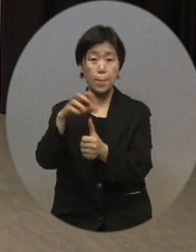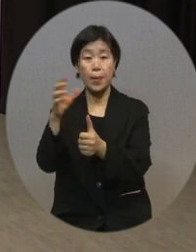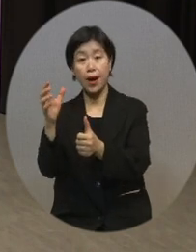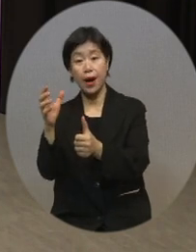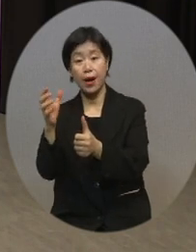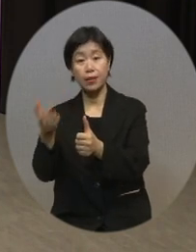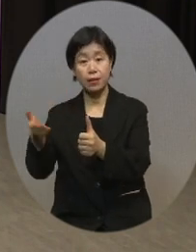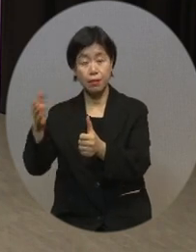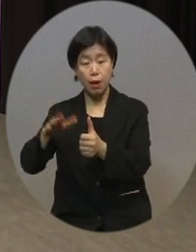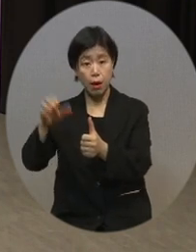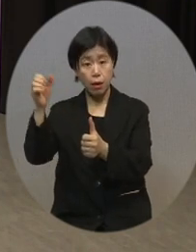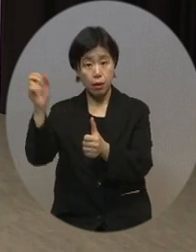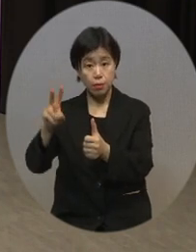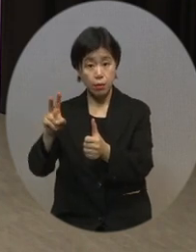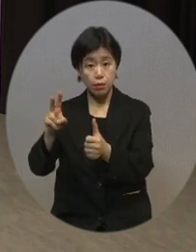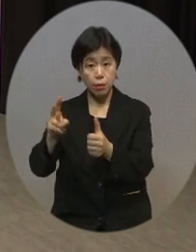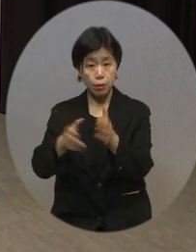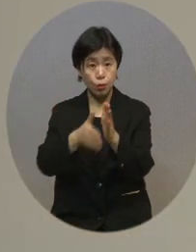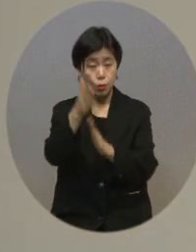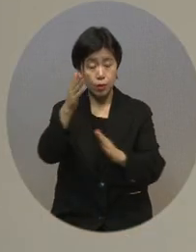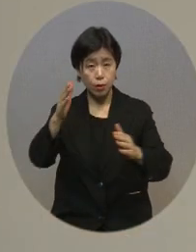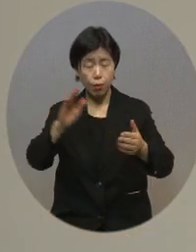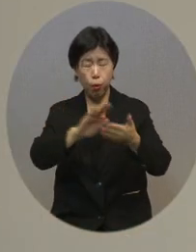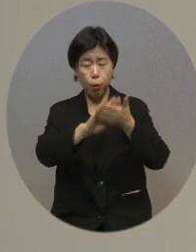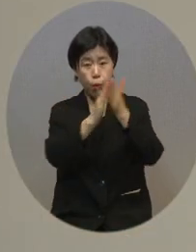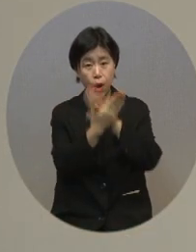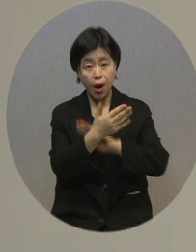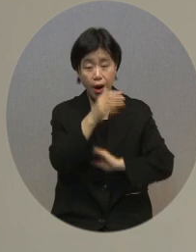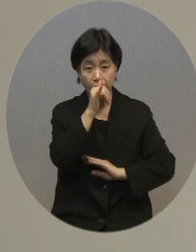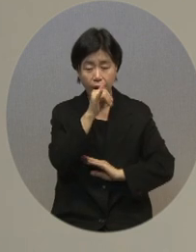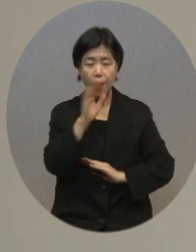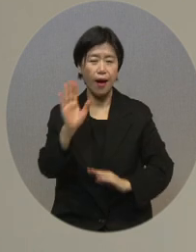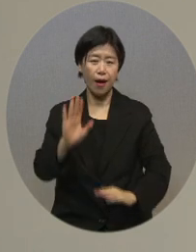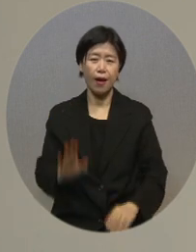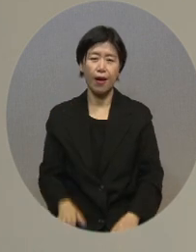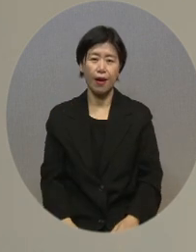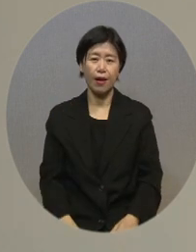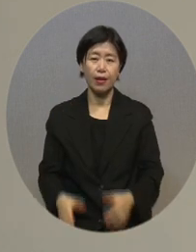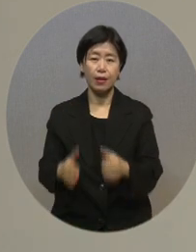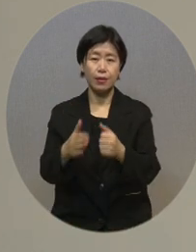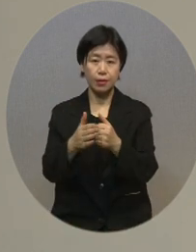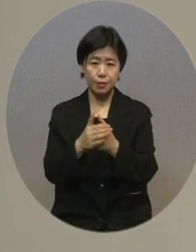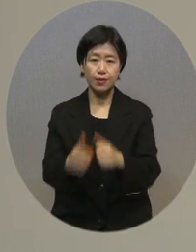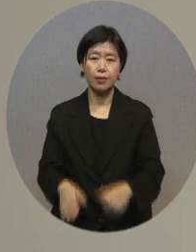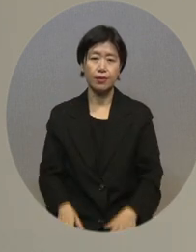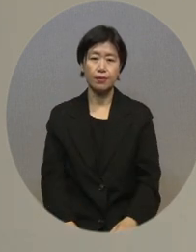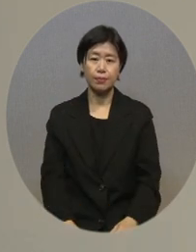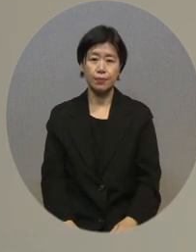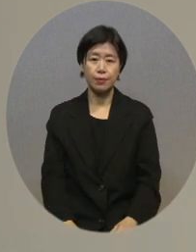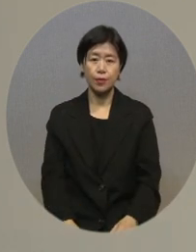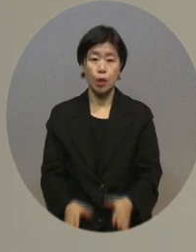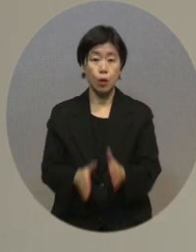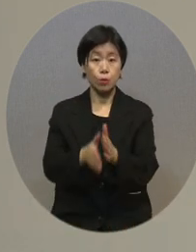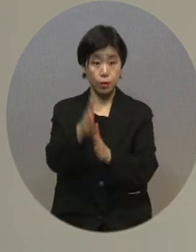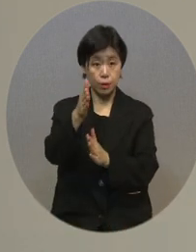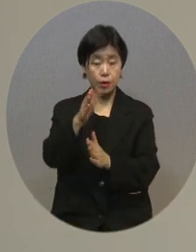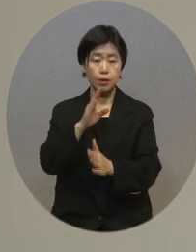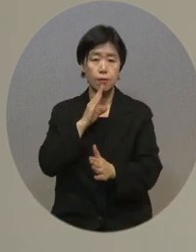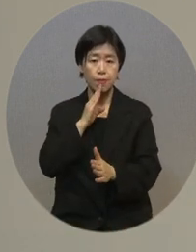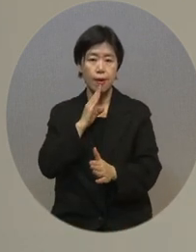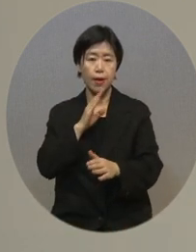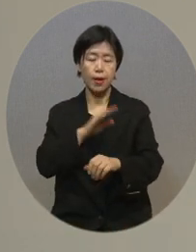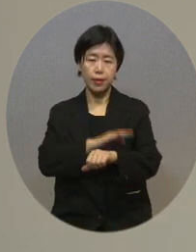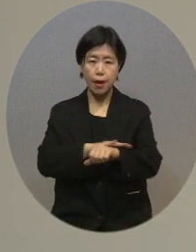완화시킨다고 해서 갑자기 도시가 발전하지는 않거든요. 그래서 완화된 그런 규제 안에서 도시가 정말 활성화될 수